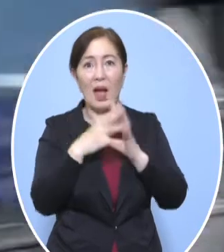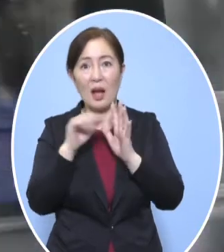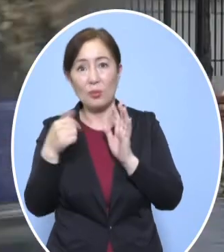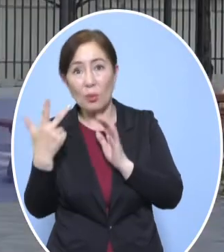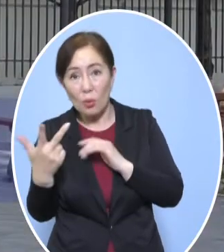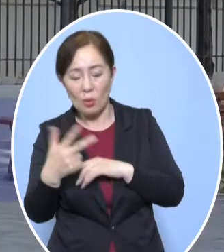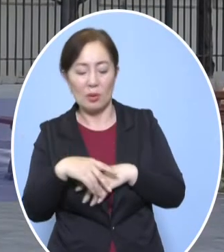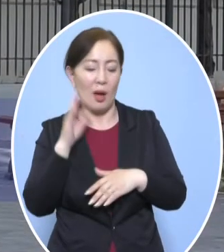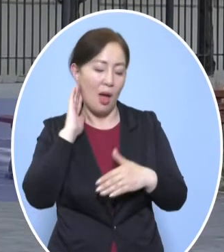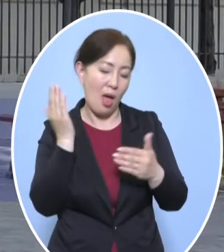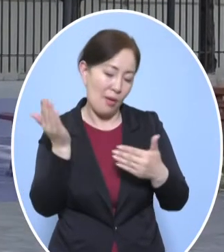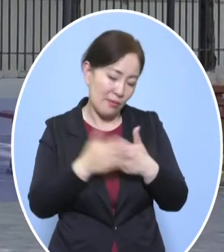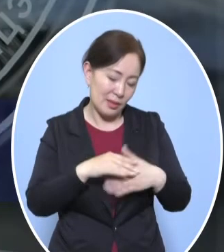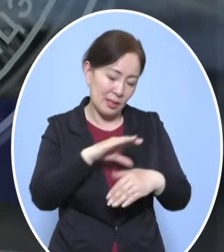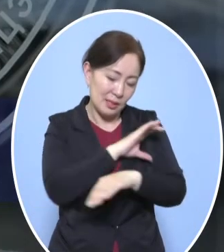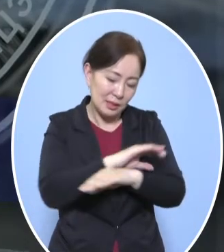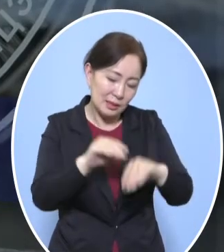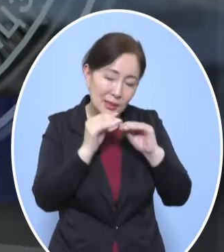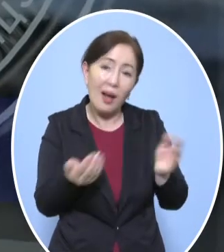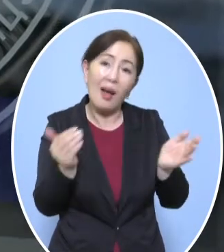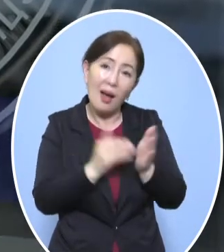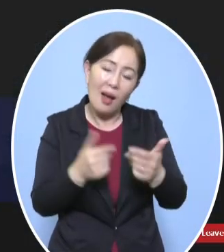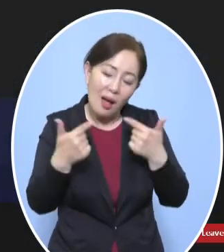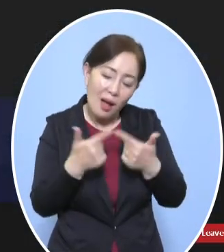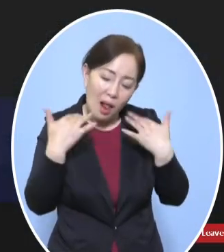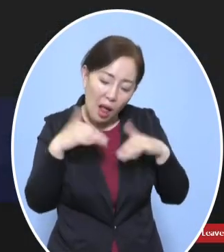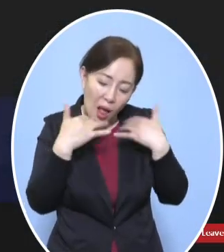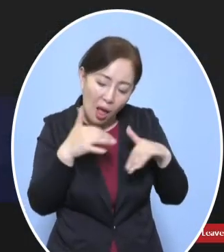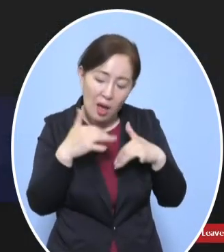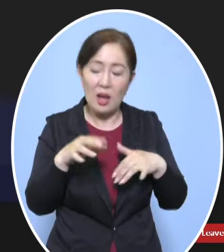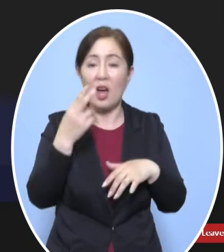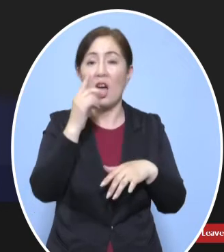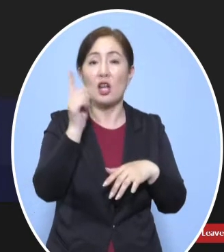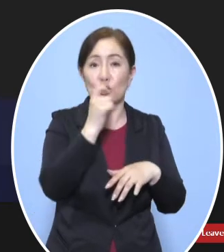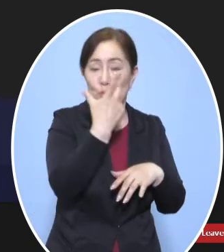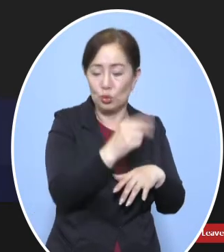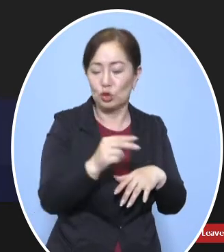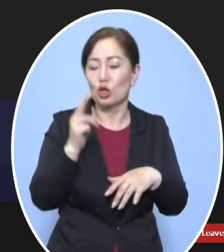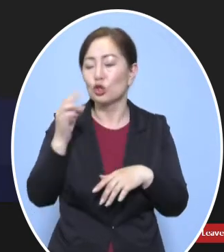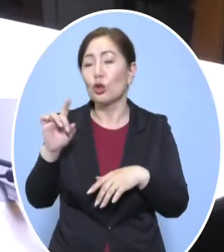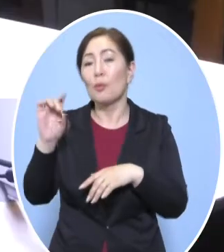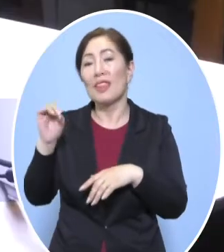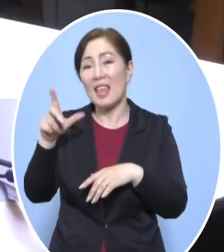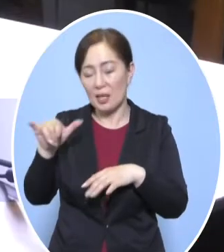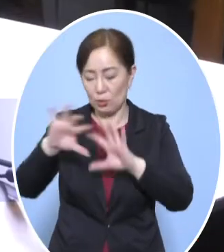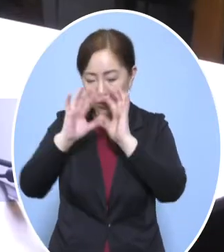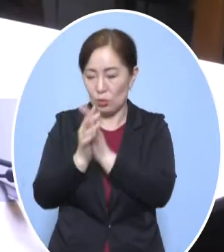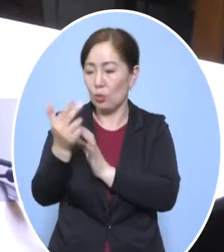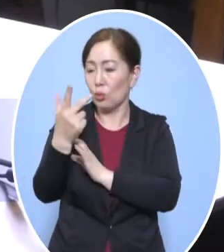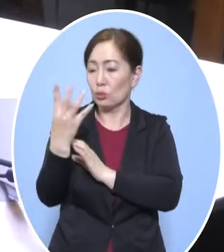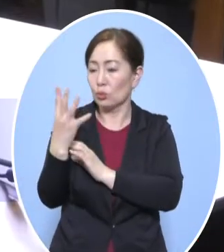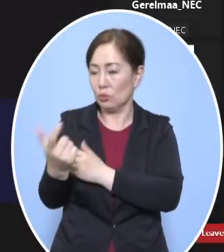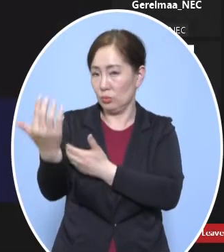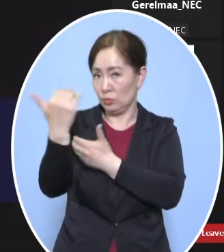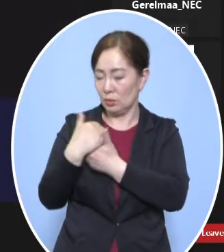4-1-1-13-т авлигын эсрэг сургалт давтан сургалтыг зохион байгуулах зорилтын хүрээнд эрчим хүчний зохицуулах хороо Цөмийн энергийн комиссийн ажлын албаны нийт 34